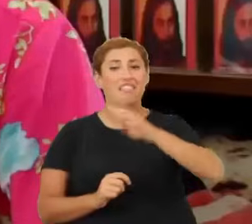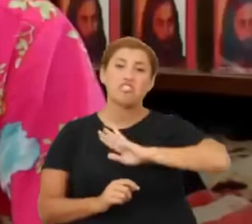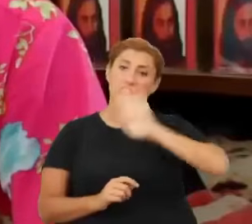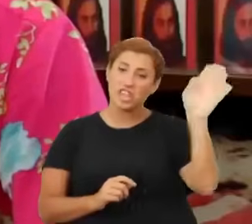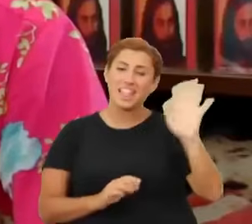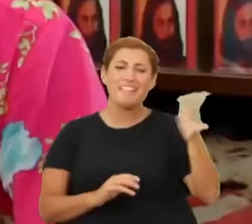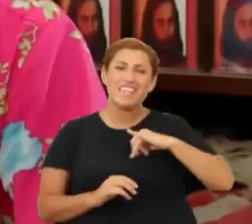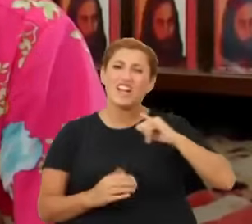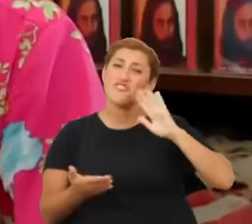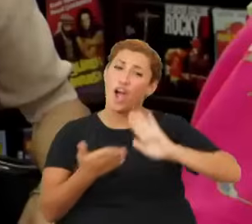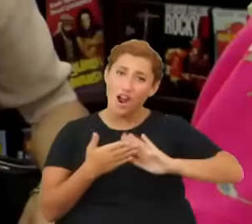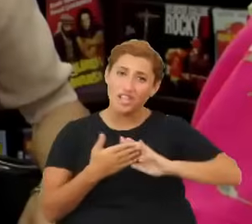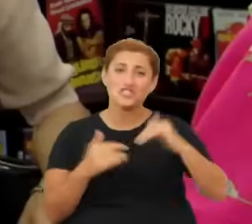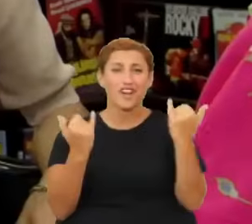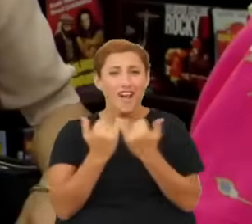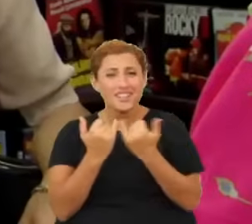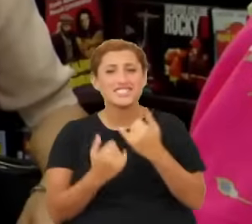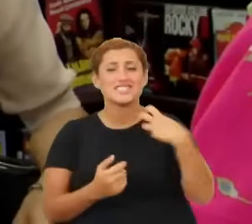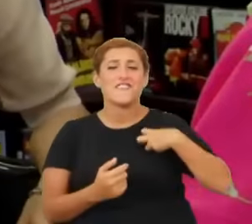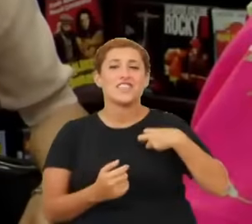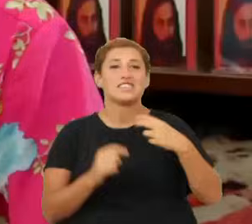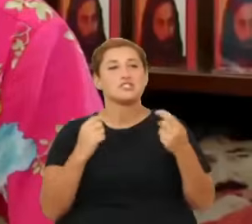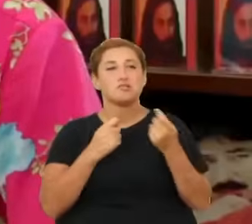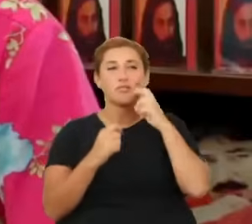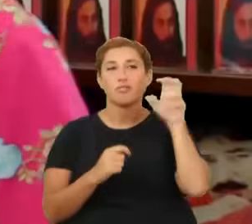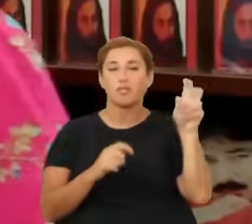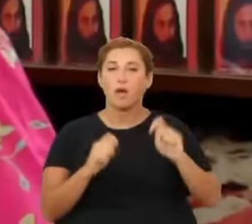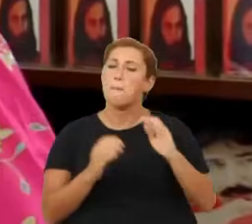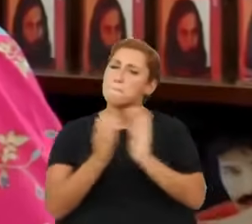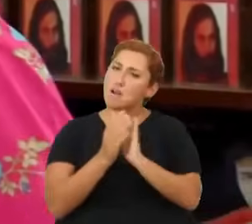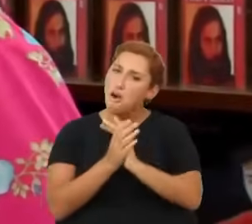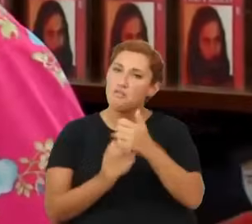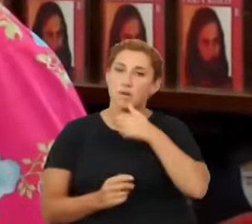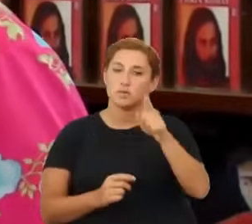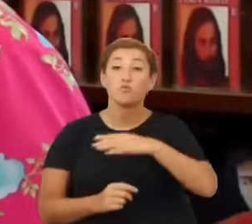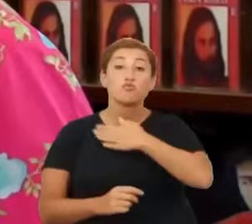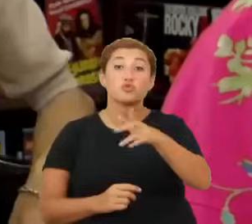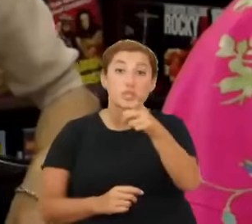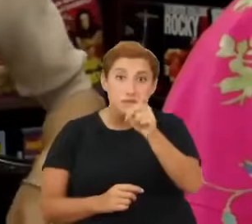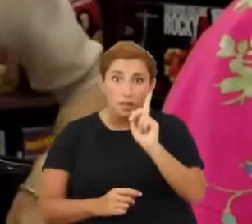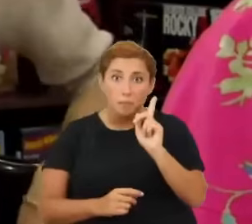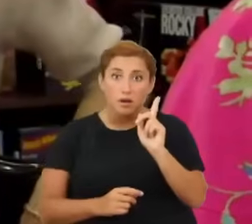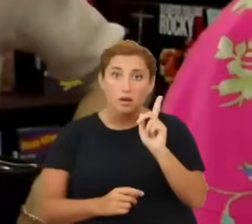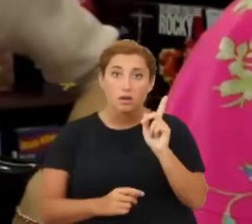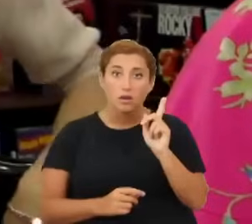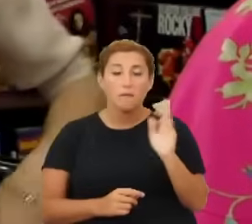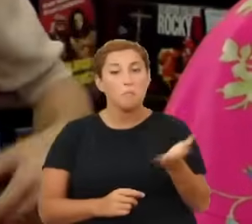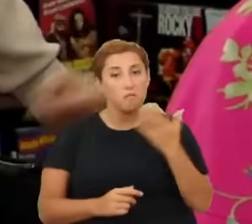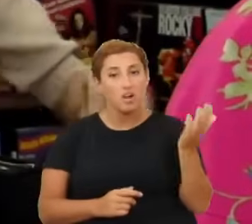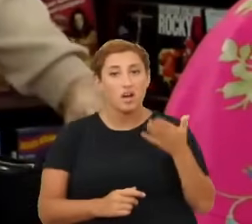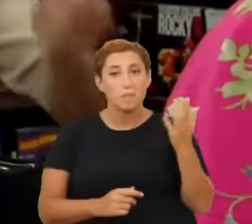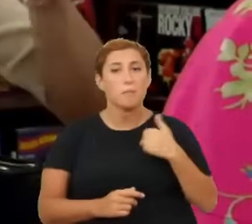git en yakın arkadaşının, kardeşinin sevgilisine iş koy. Oğlum. Bravo abi sana. İş koy, çakacağım şimdi ha. Vay